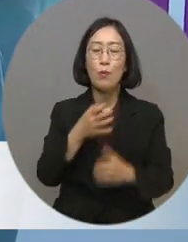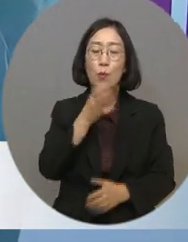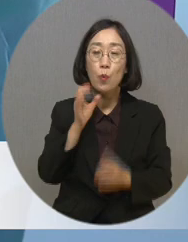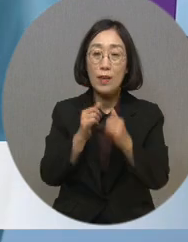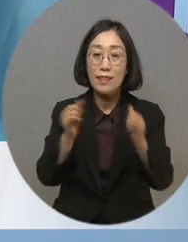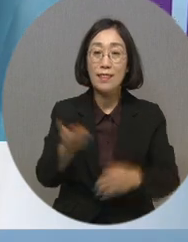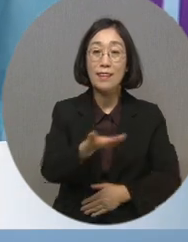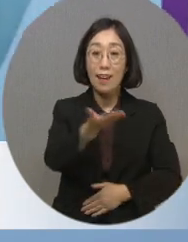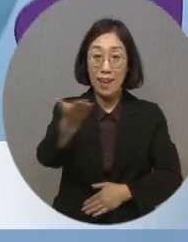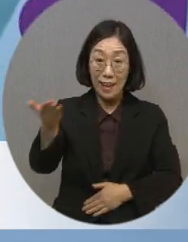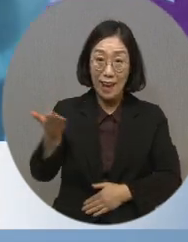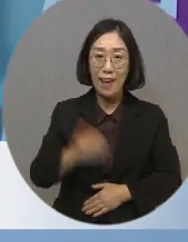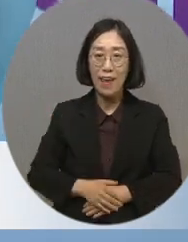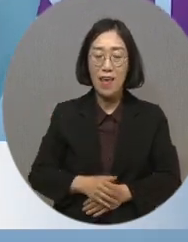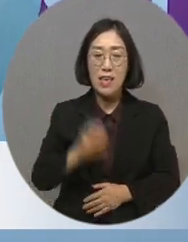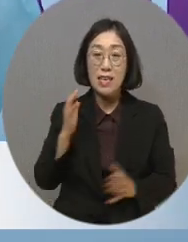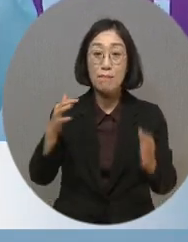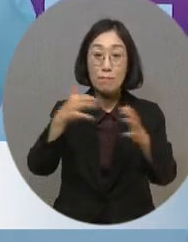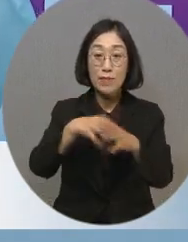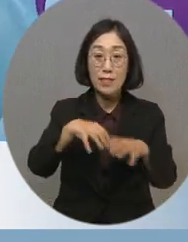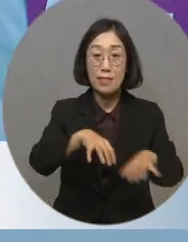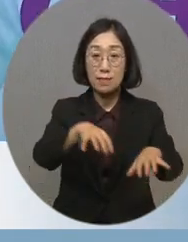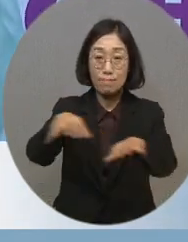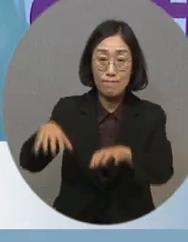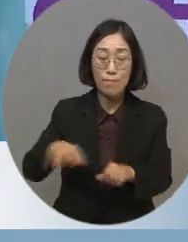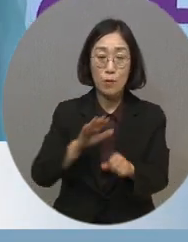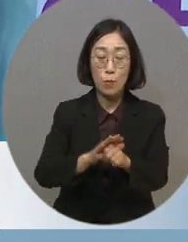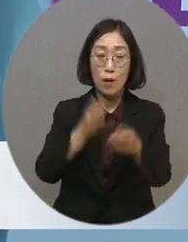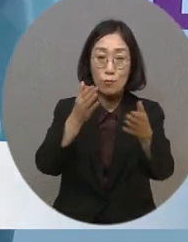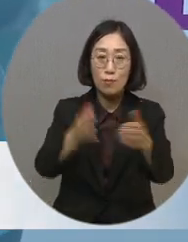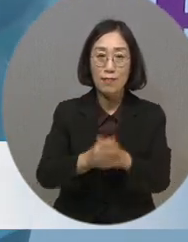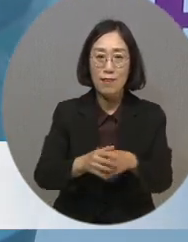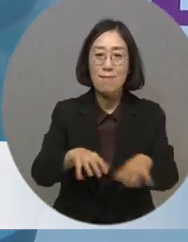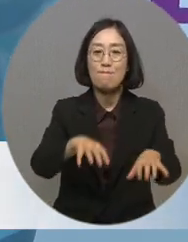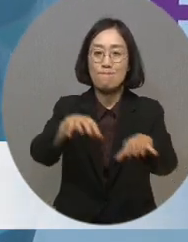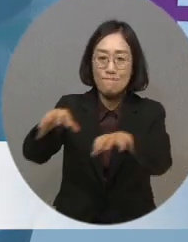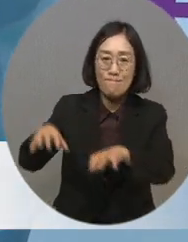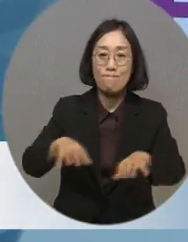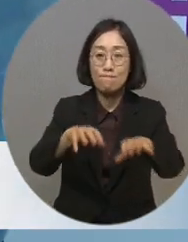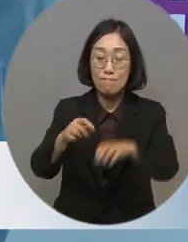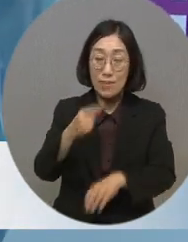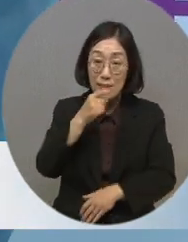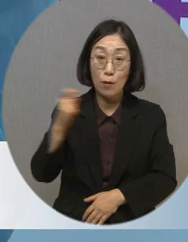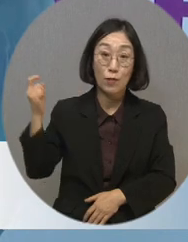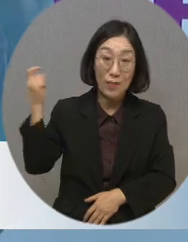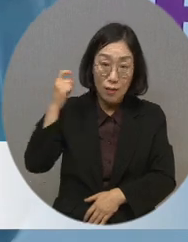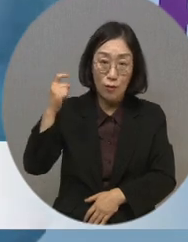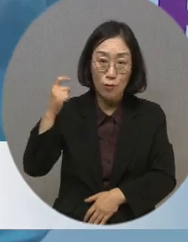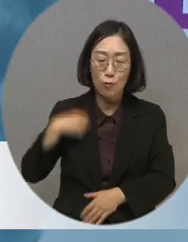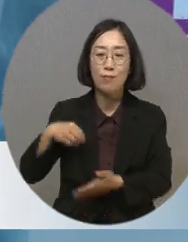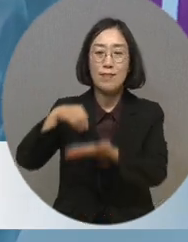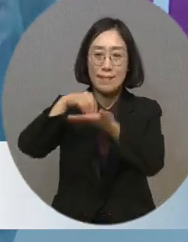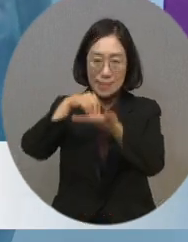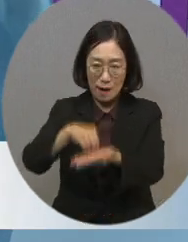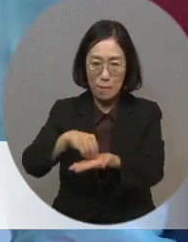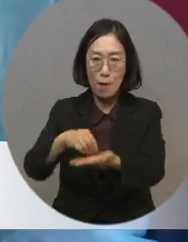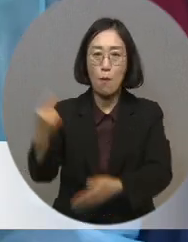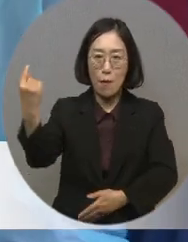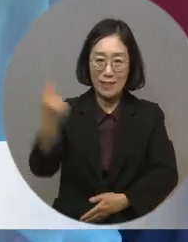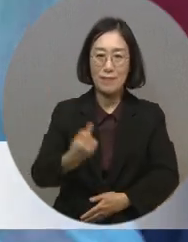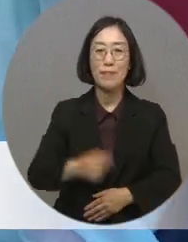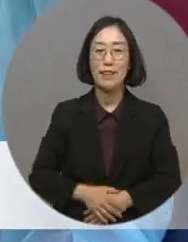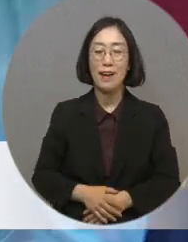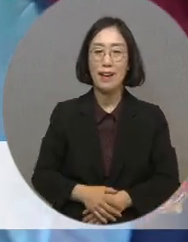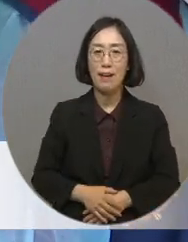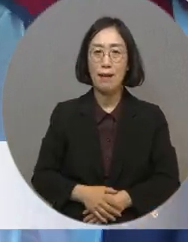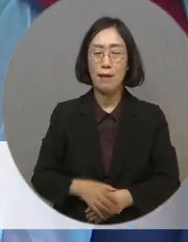어르신들에게 김장 나눠드리기 위해서 지금 김장 담근 행사가 있다고 그래서 저도 동참하려고 왔습니다.